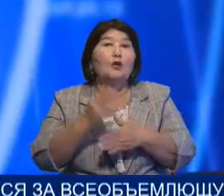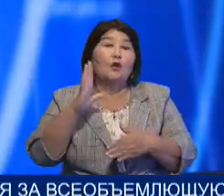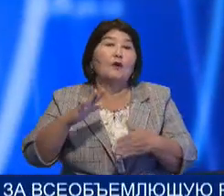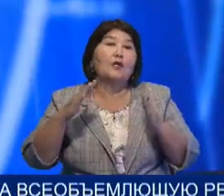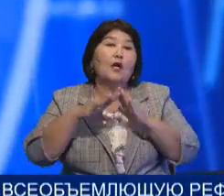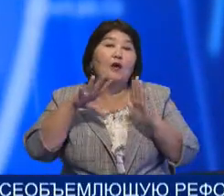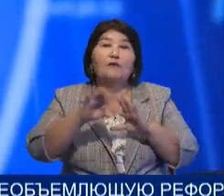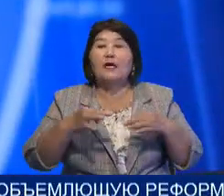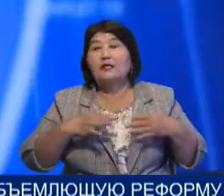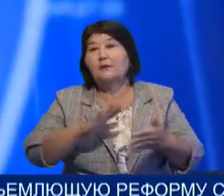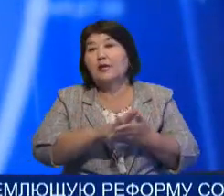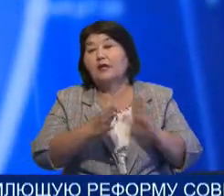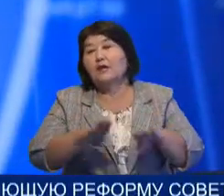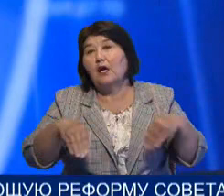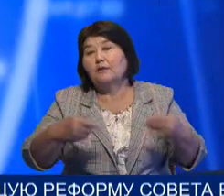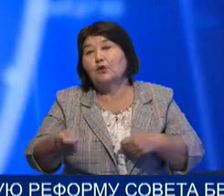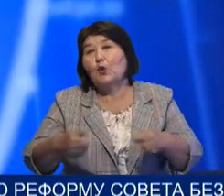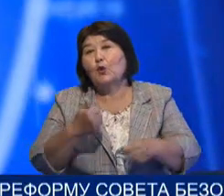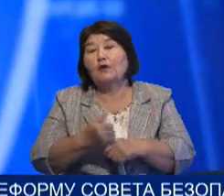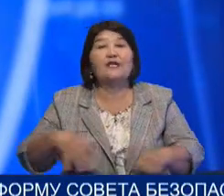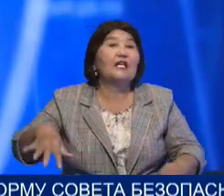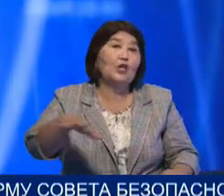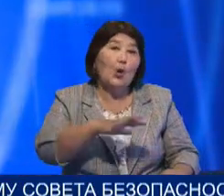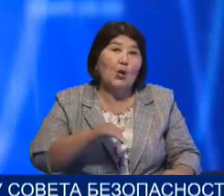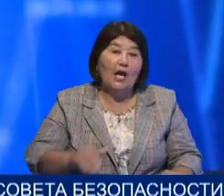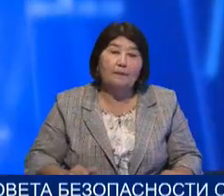новосёлам в торжественной обстановке вручил руководитель